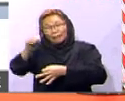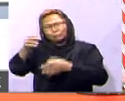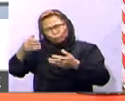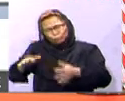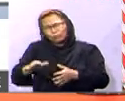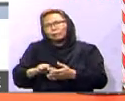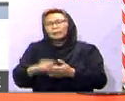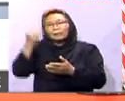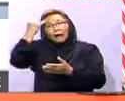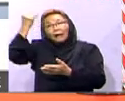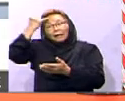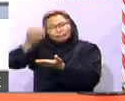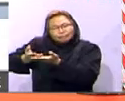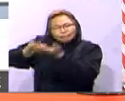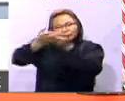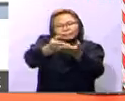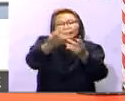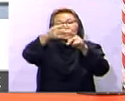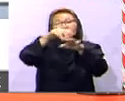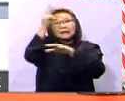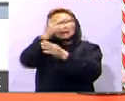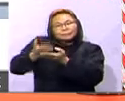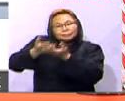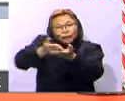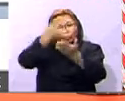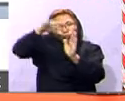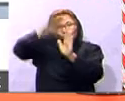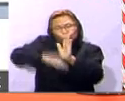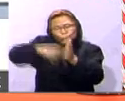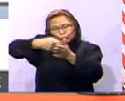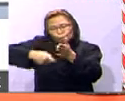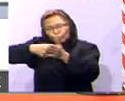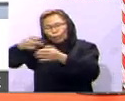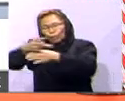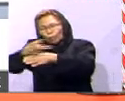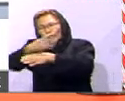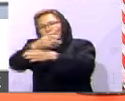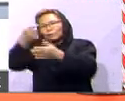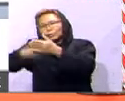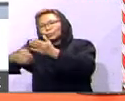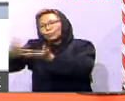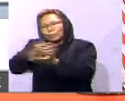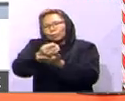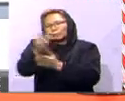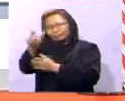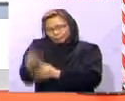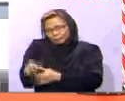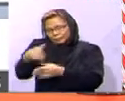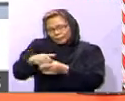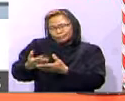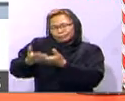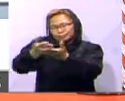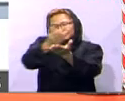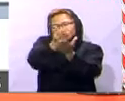telah menyalurkan beberapa cadangan kepada kerajaan untuk mengurangkan cukai korporat dan cukai pendapatan individu dalam